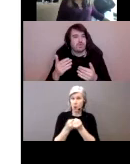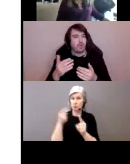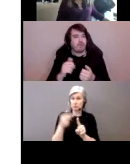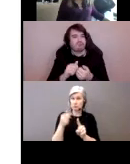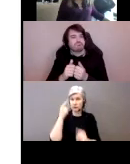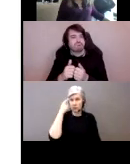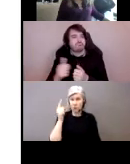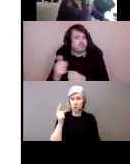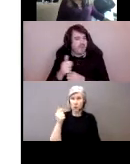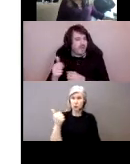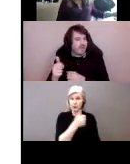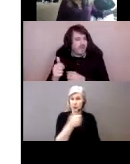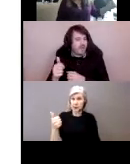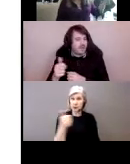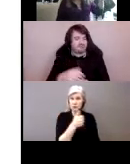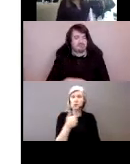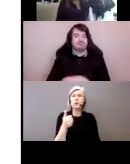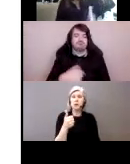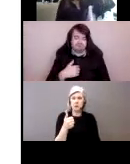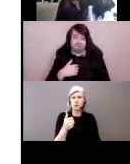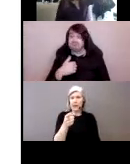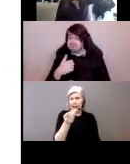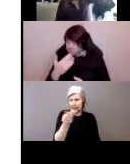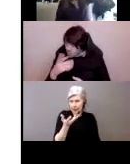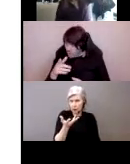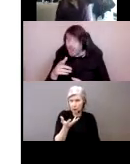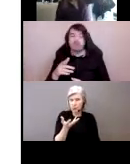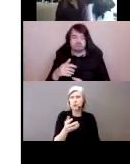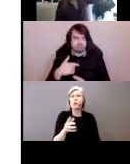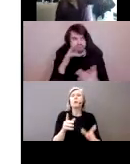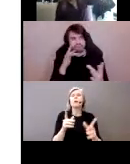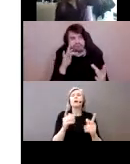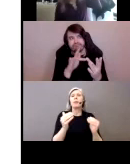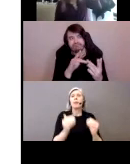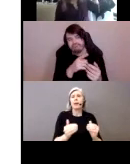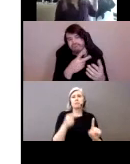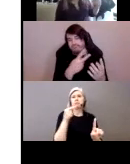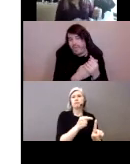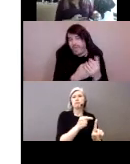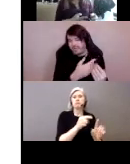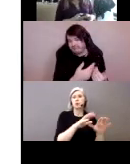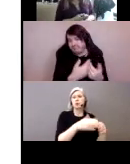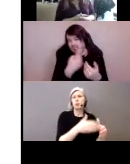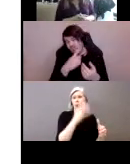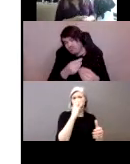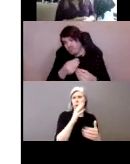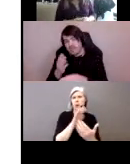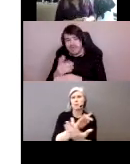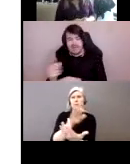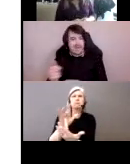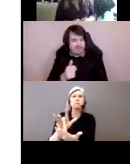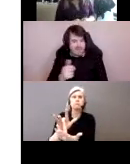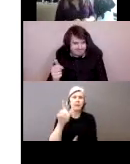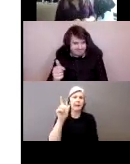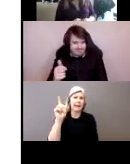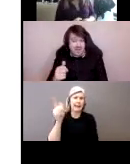Nous communiquerons avec nos partenaires. afin de pouvoir vous servir. Donc, c'est